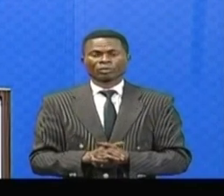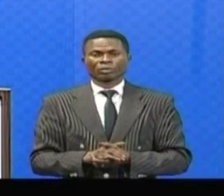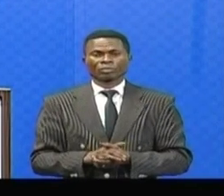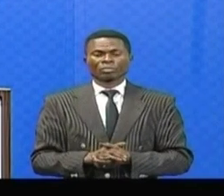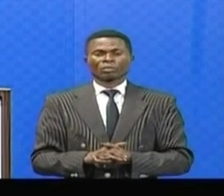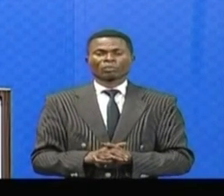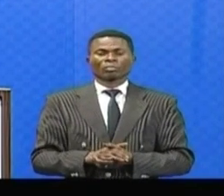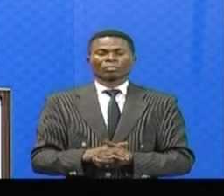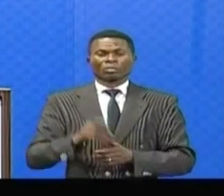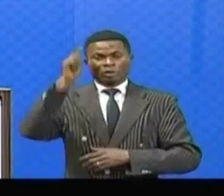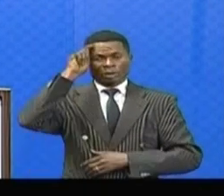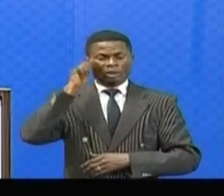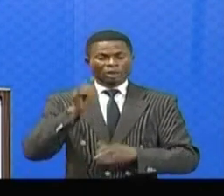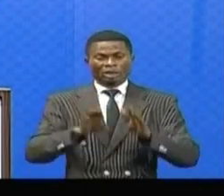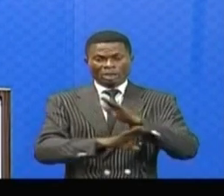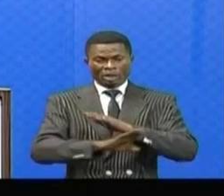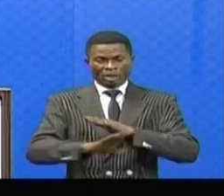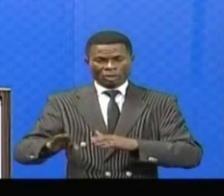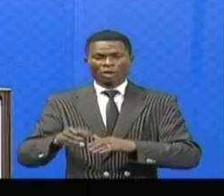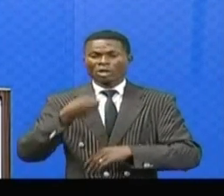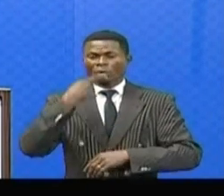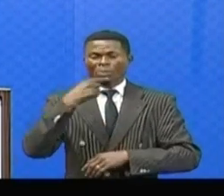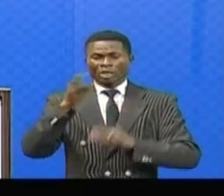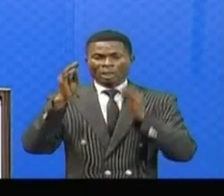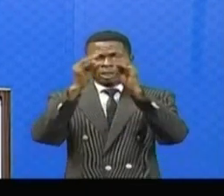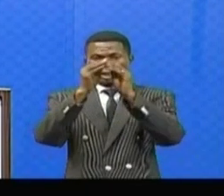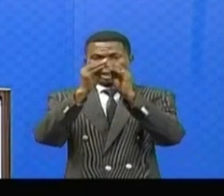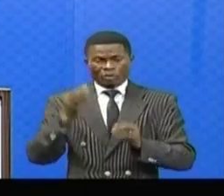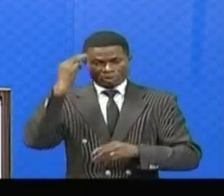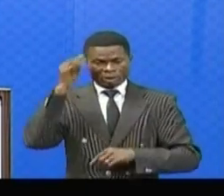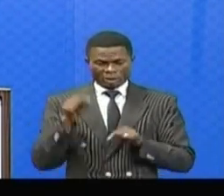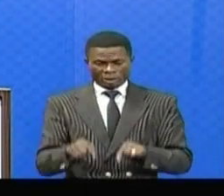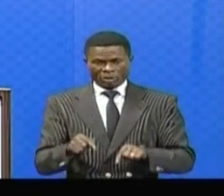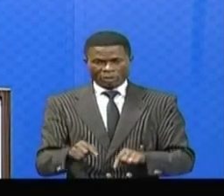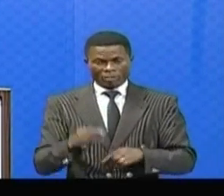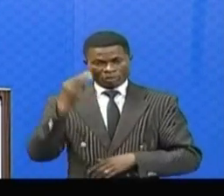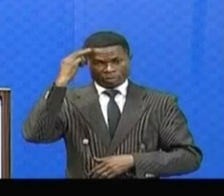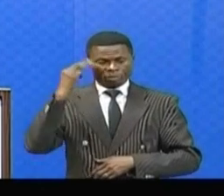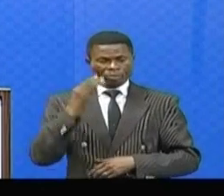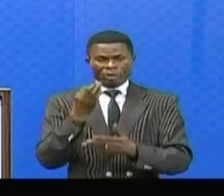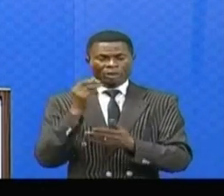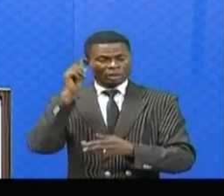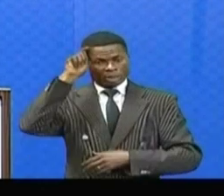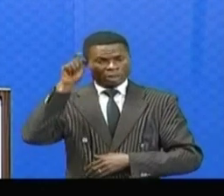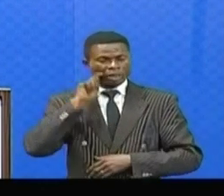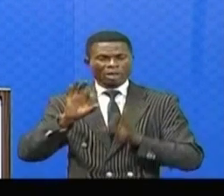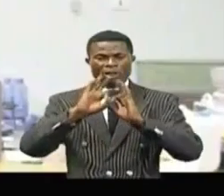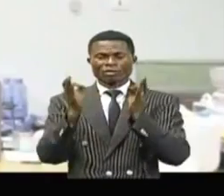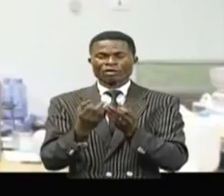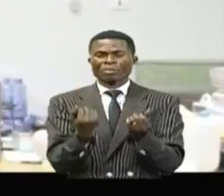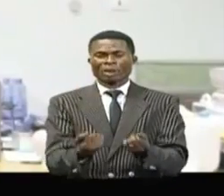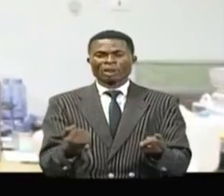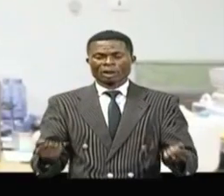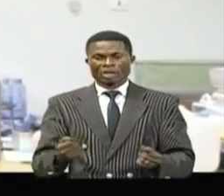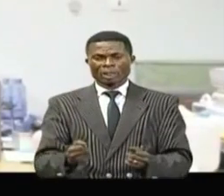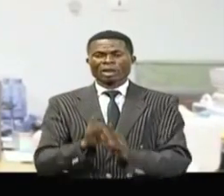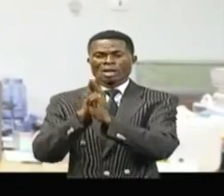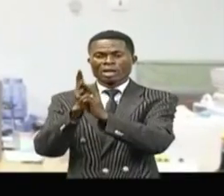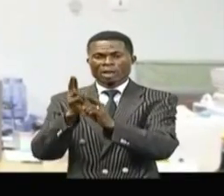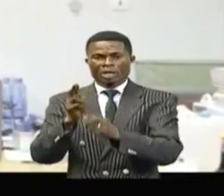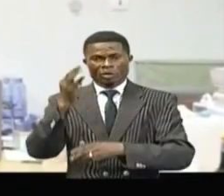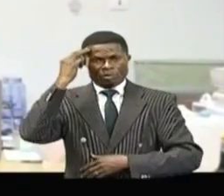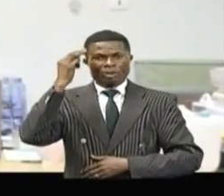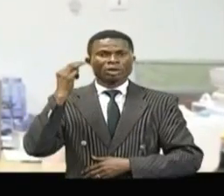Dernier texte soumis au Conseil de ministres de ce jour. La ministre du Genre, Famille et Enfants a présenté au